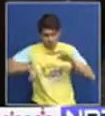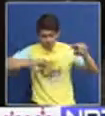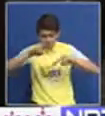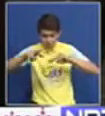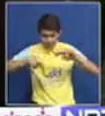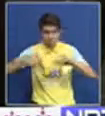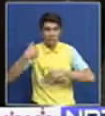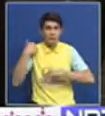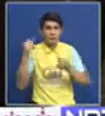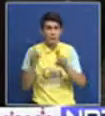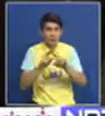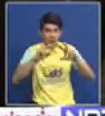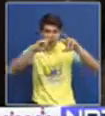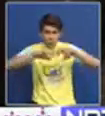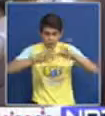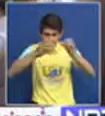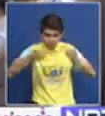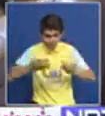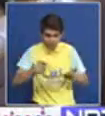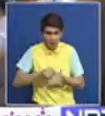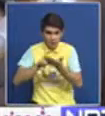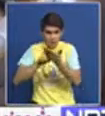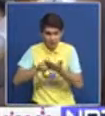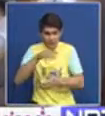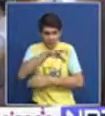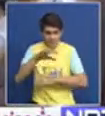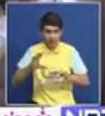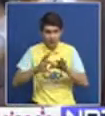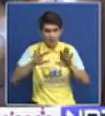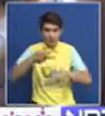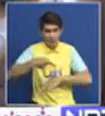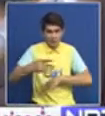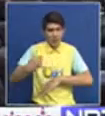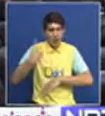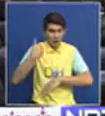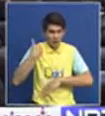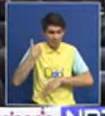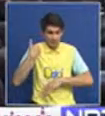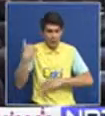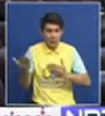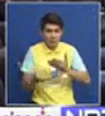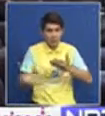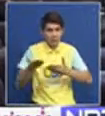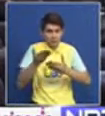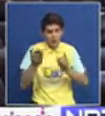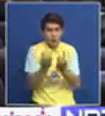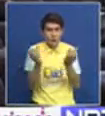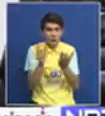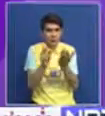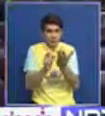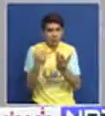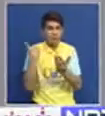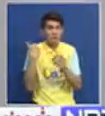ศนำข้อวิจัยเสนอต่อหน่วยงานที่เกี่ยวข้องใช้ประโยชน์รวมทั้งการยกร่างรัฐธรรมนูญ